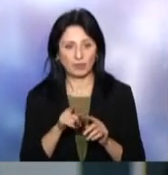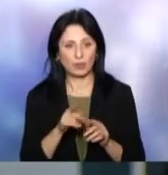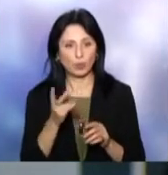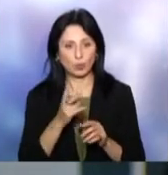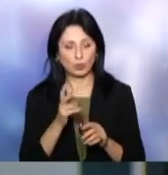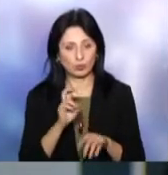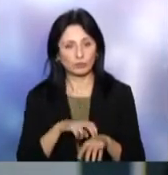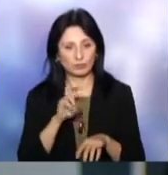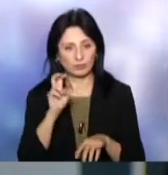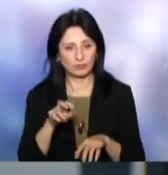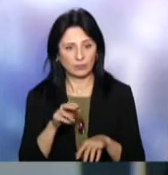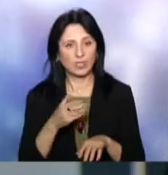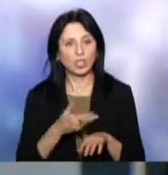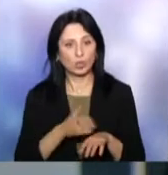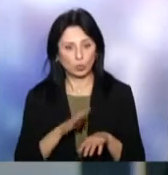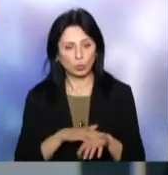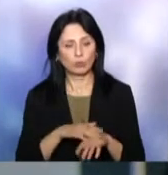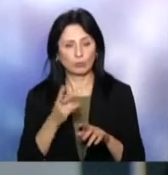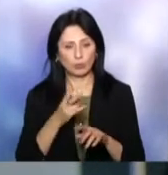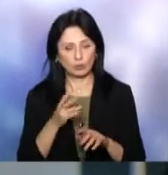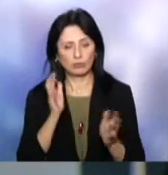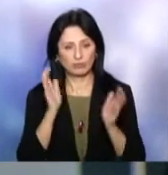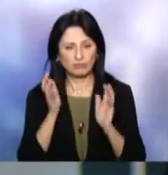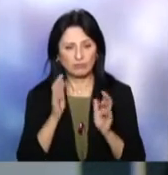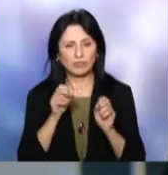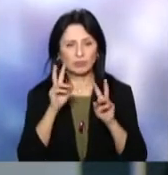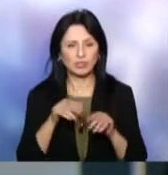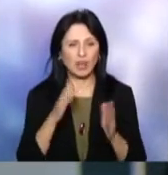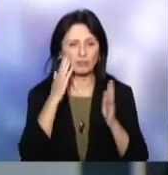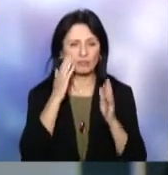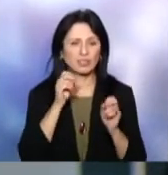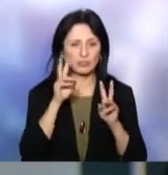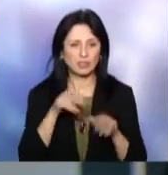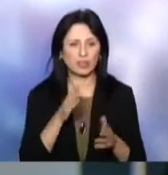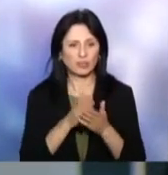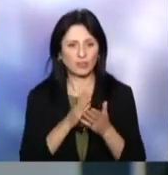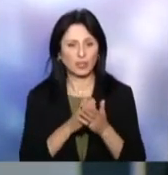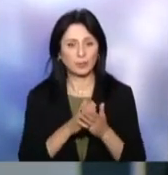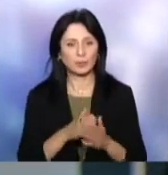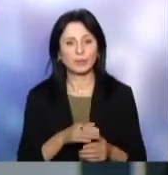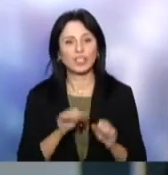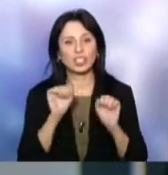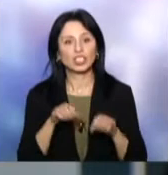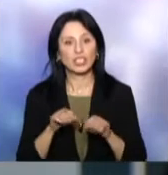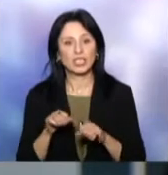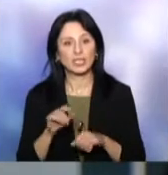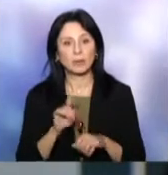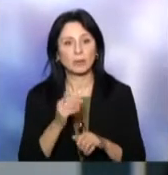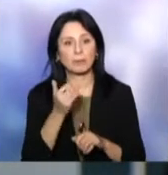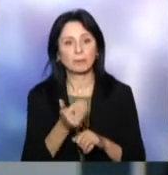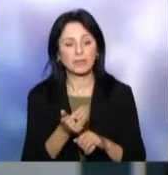რამეთუ საკმაოდ რთული და გვერდით მოვლენები დატვირთული პრეპარატი არის. სხვა შემთხვევაში კი შესაძლებელი არის